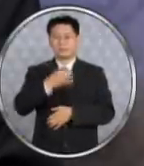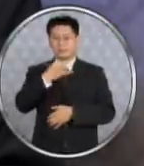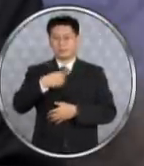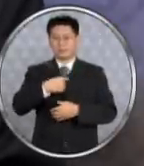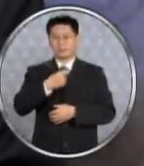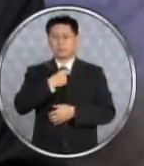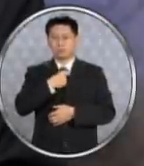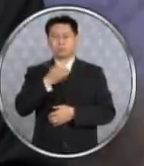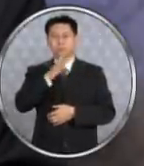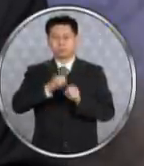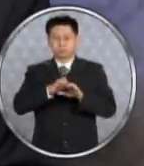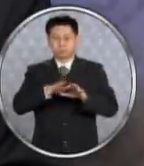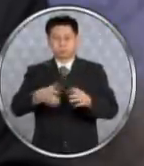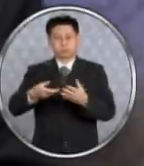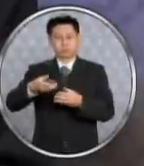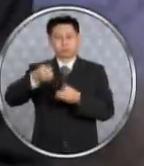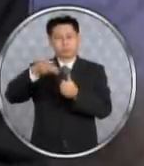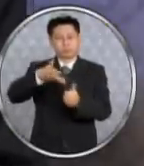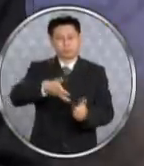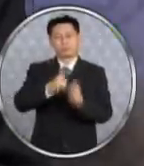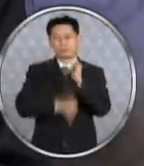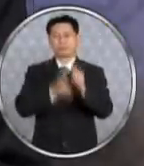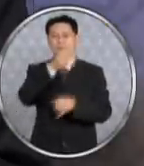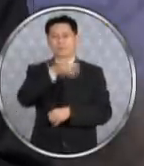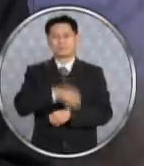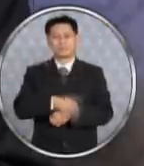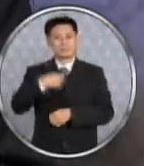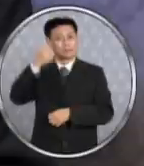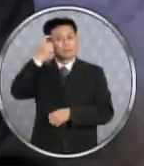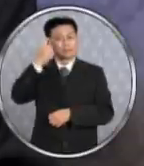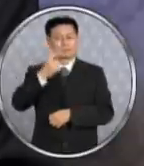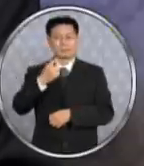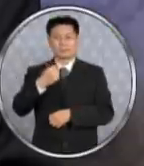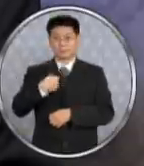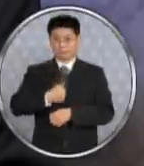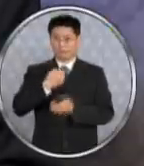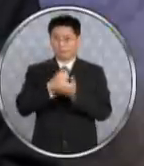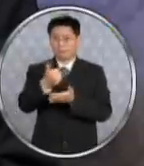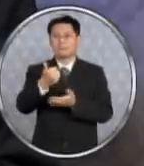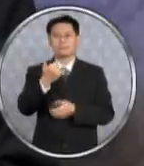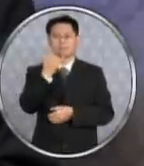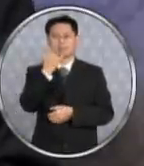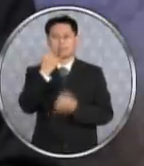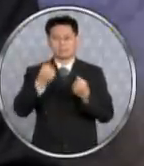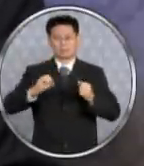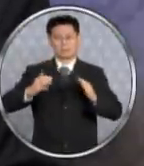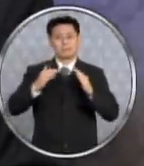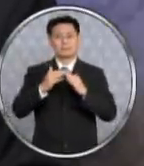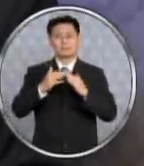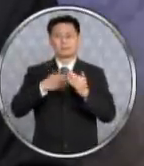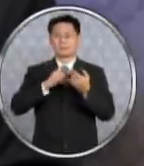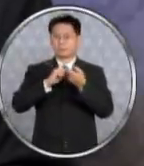要推推船。我才想，我常常想，我何其幸运能够在国家